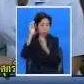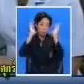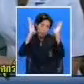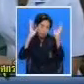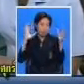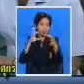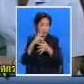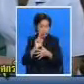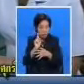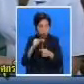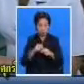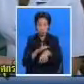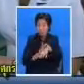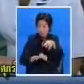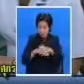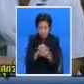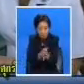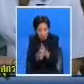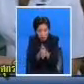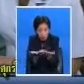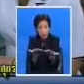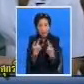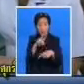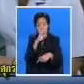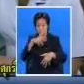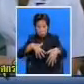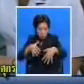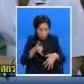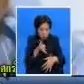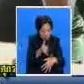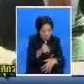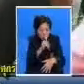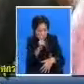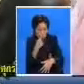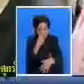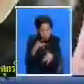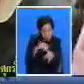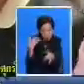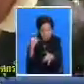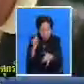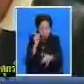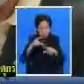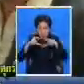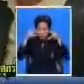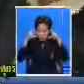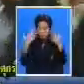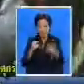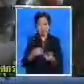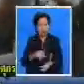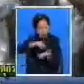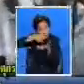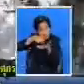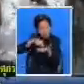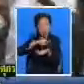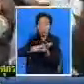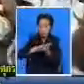ล้างมือนะครับแล้วก็ถ้าไปในที่เสี่ยงก็ใส่หน้ากากอนามัยสะอาดกินช้อนกลางกินร้อนช้อน